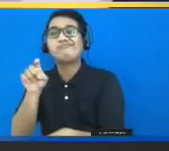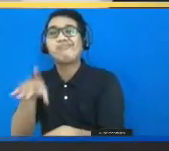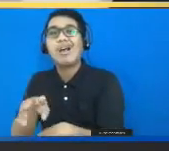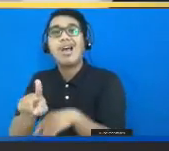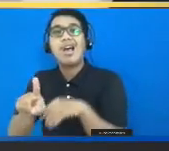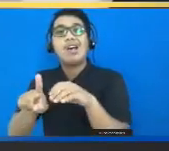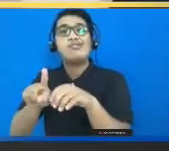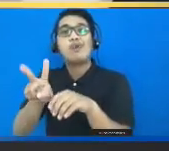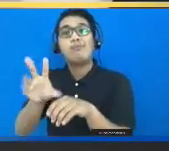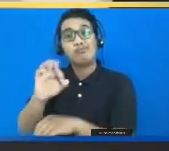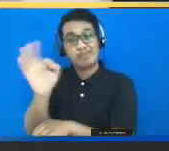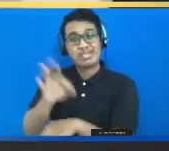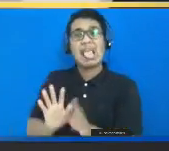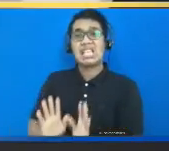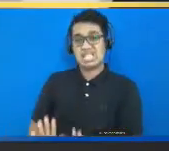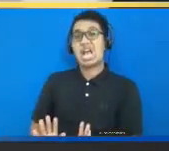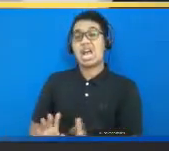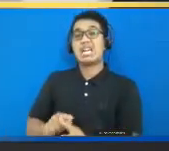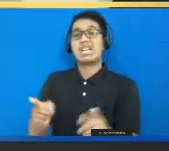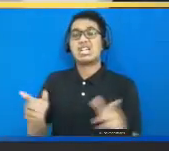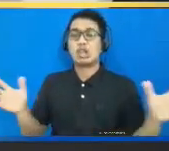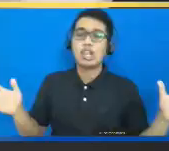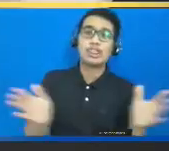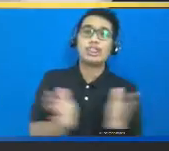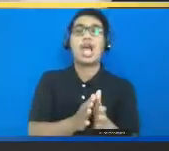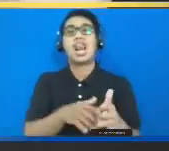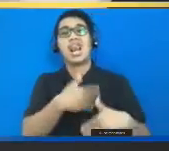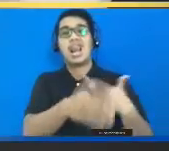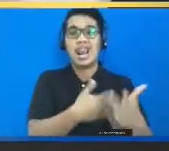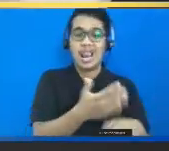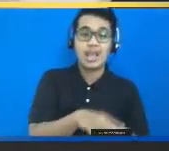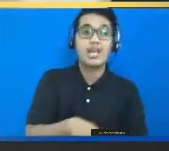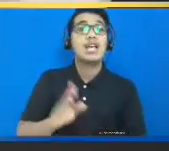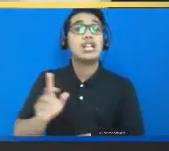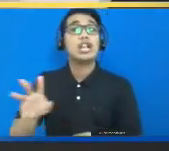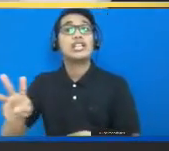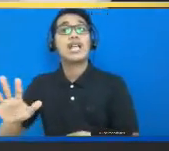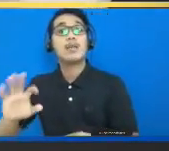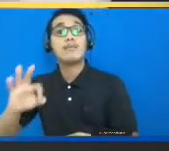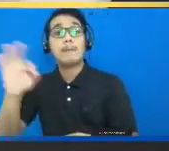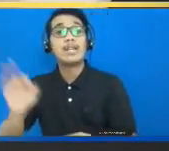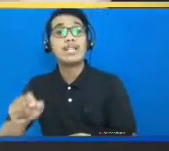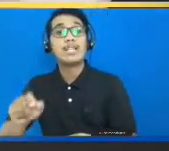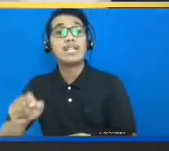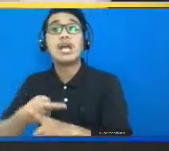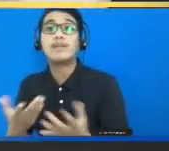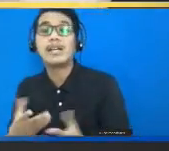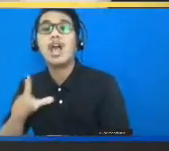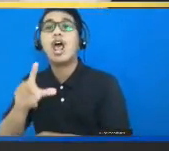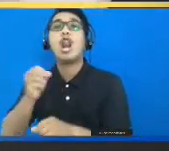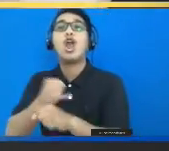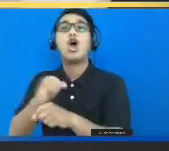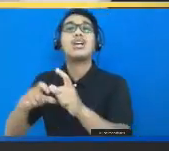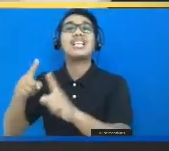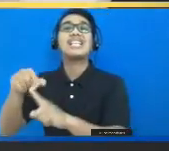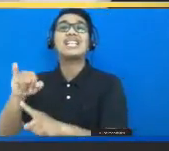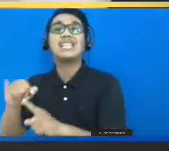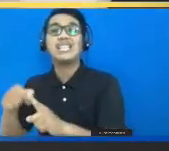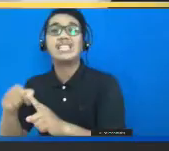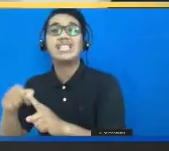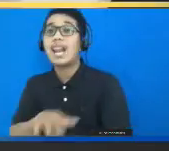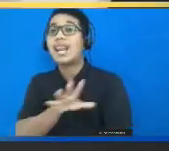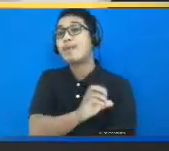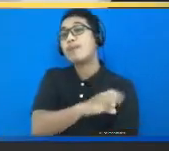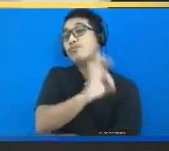biaya produksinya mereka gitu 30571 dari aku logistik Sisanya hanya tenaga kerja